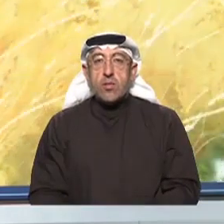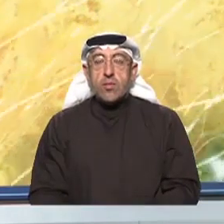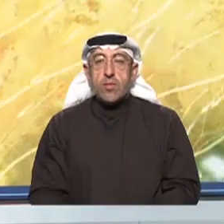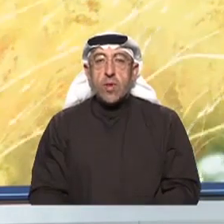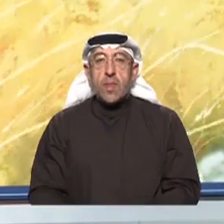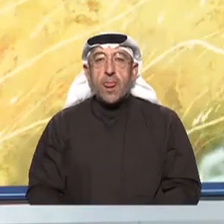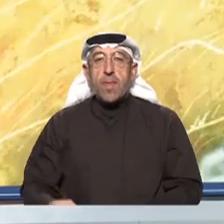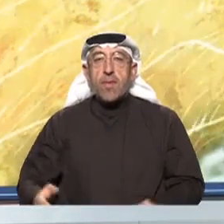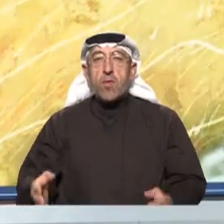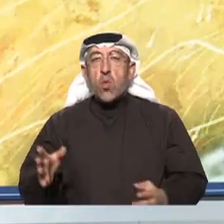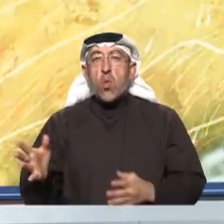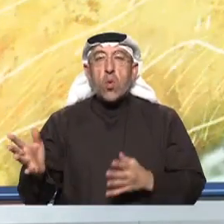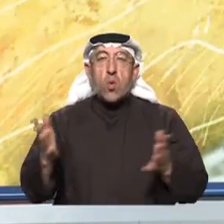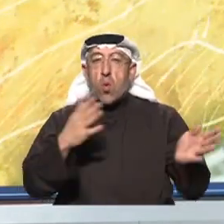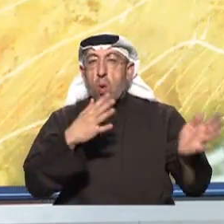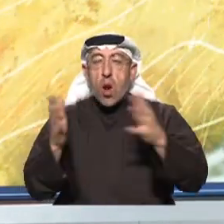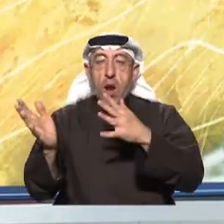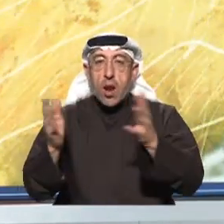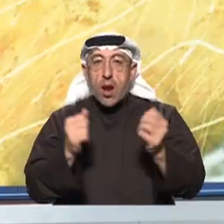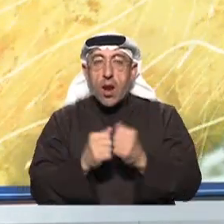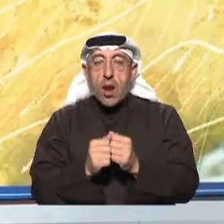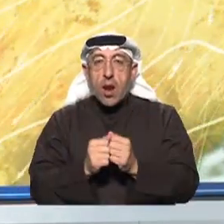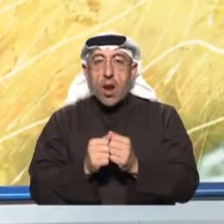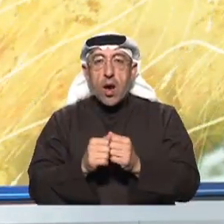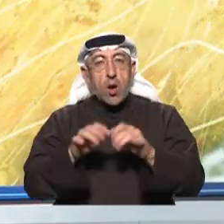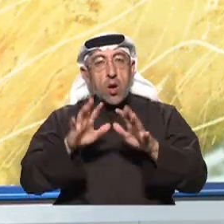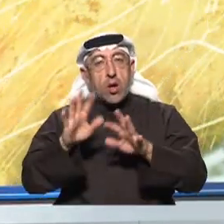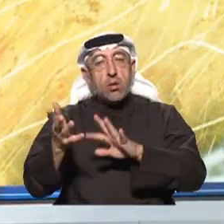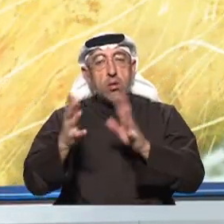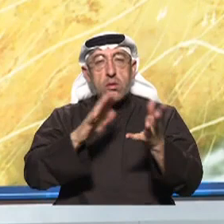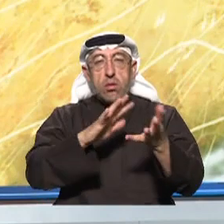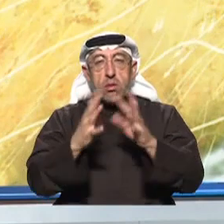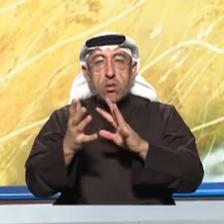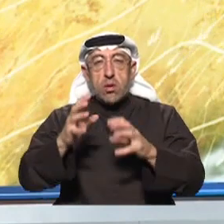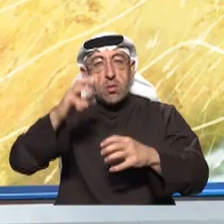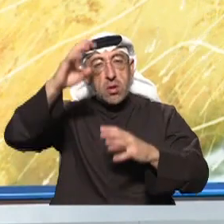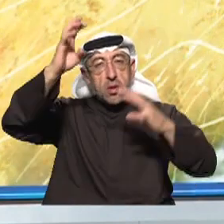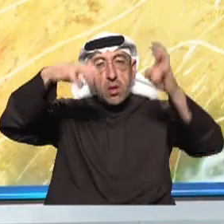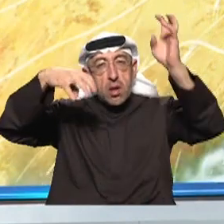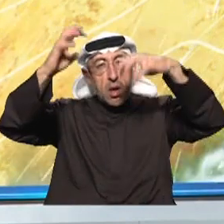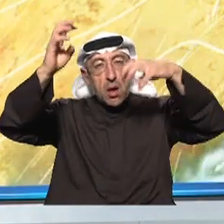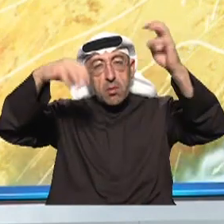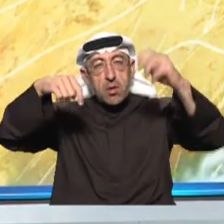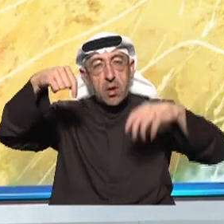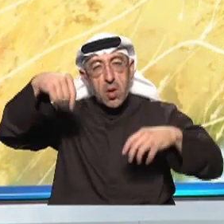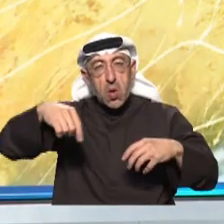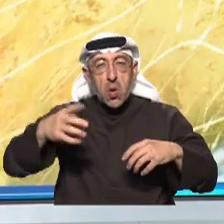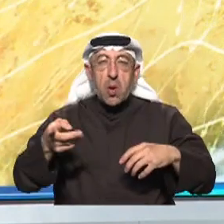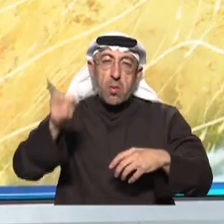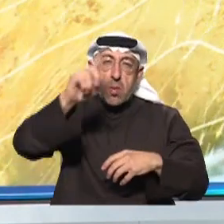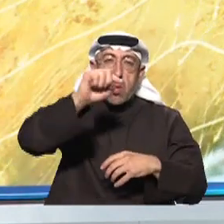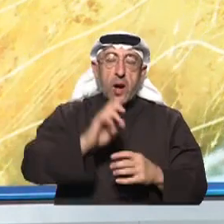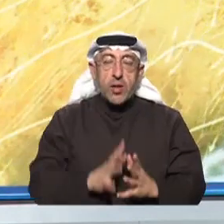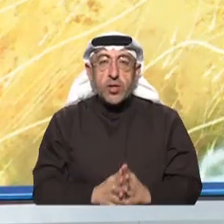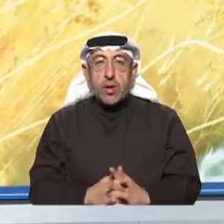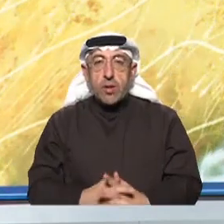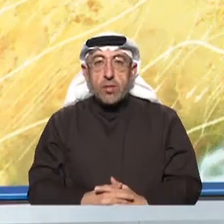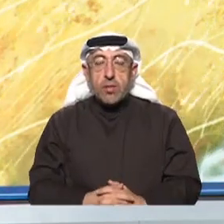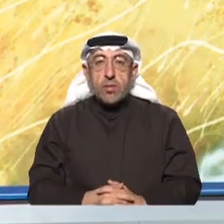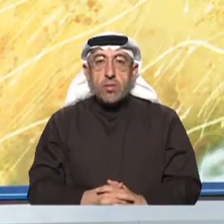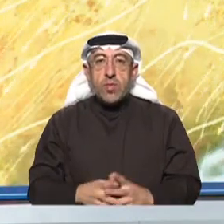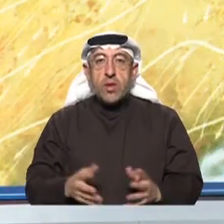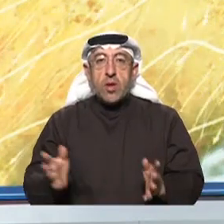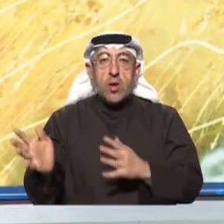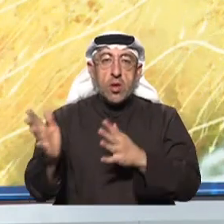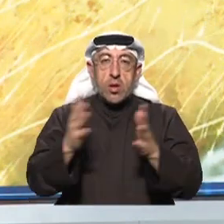جوي مستمر معنا إلى يوم غد، وكذلك فرص لبعض الأمطار خلال اليوم ويوم غد بإذن الله تعالى، ورياح